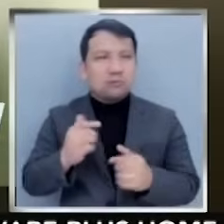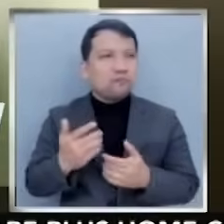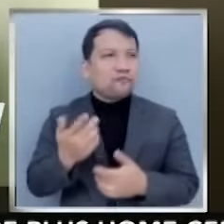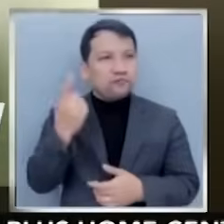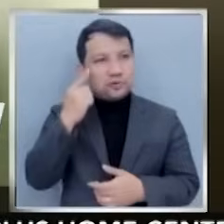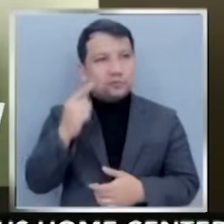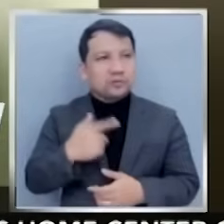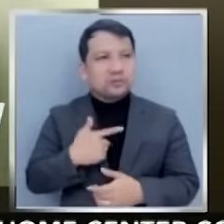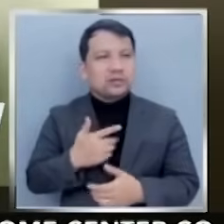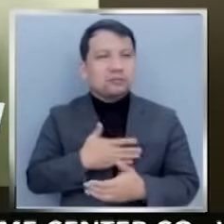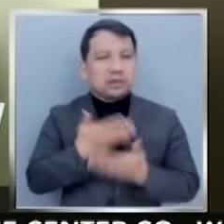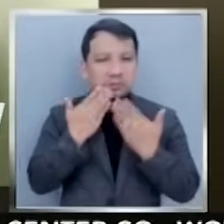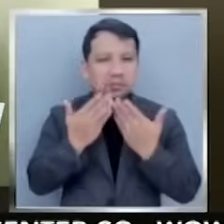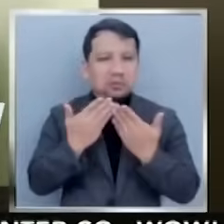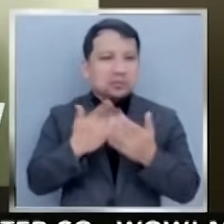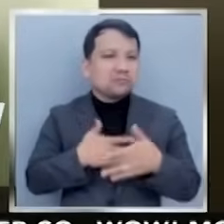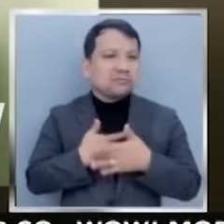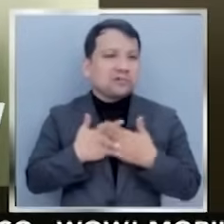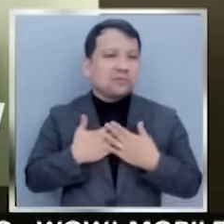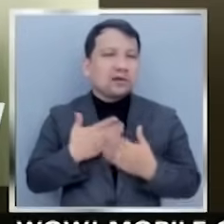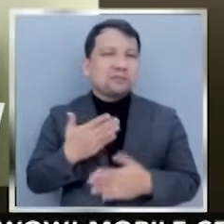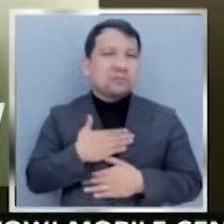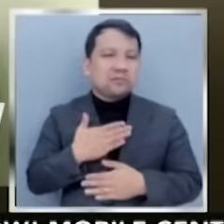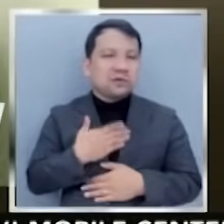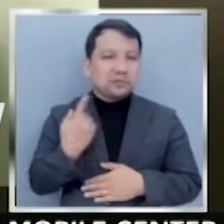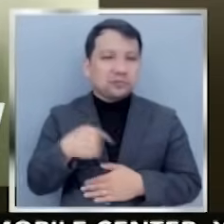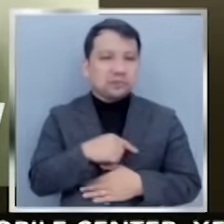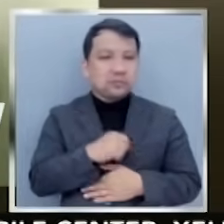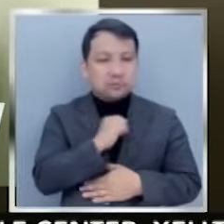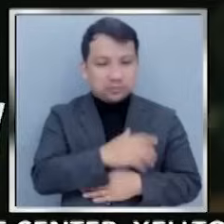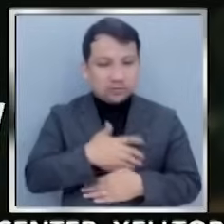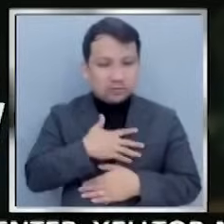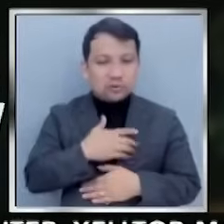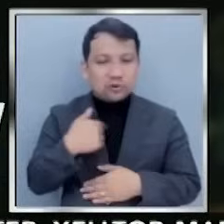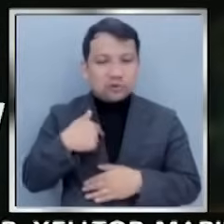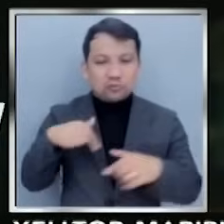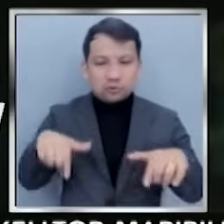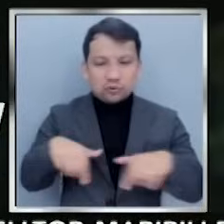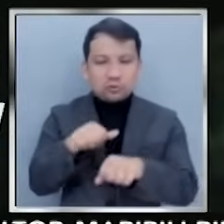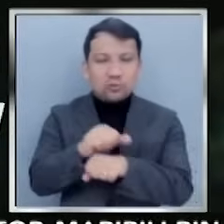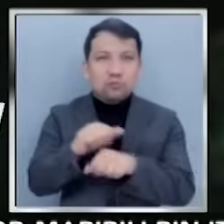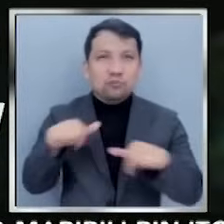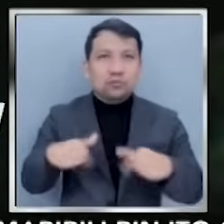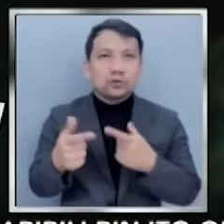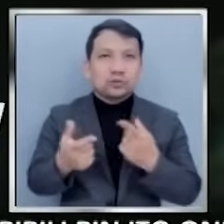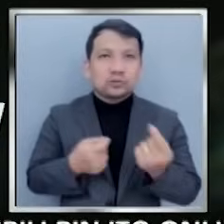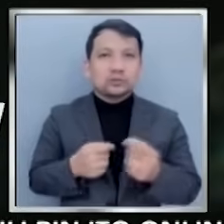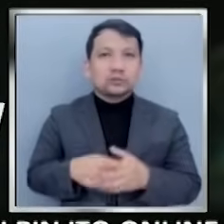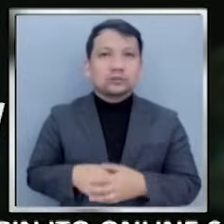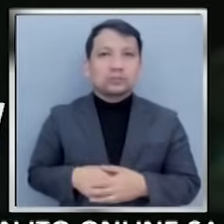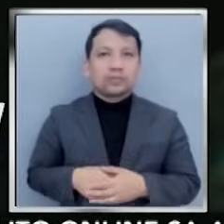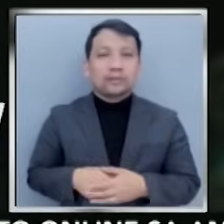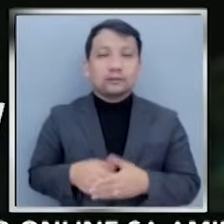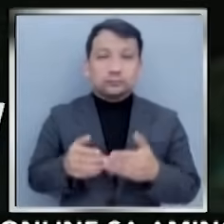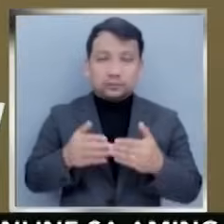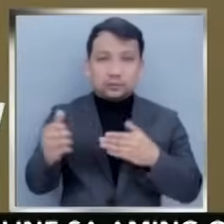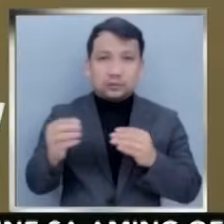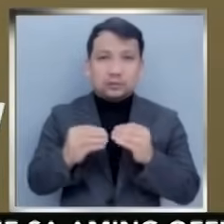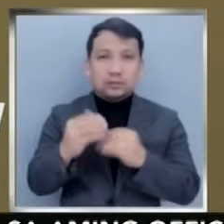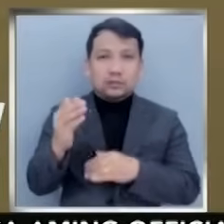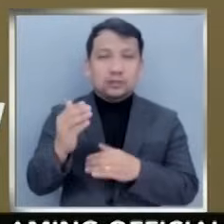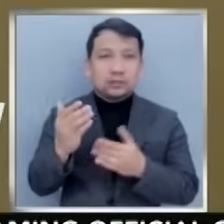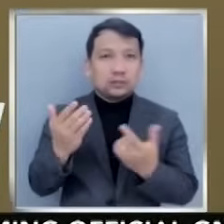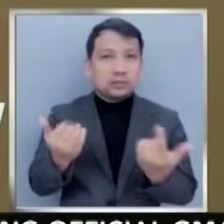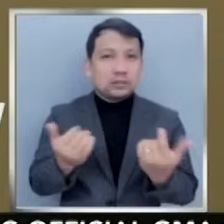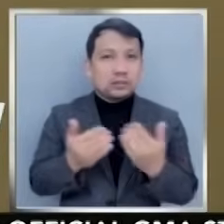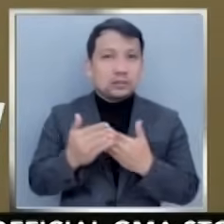nakakataba ng puso na appreciate ng mga tao that all the hard work that we. At dahil umiinit pa lang ang mga eksena